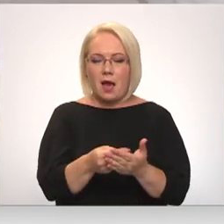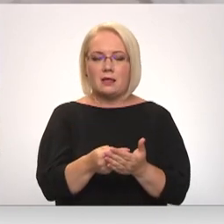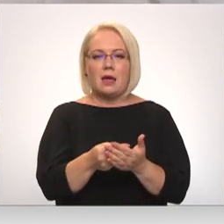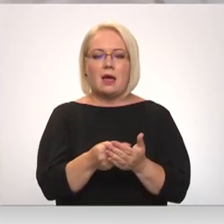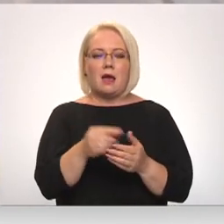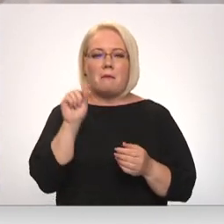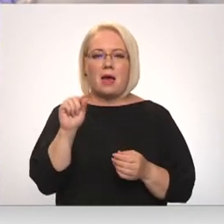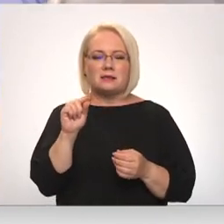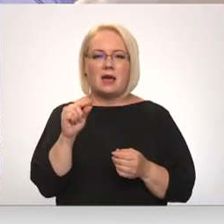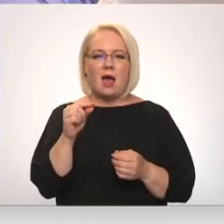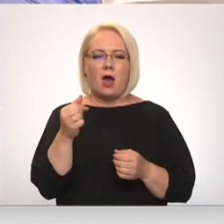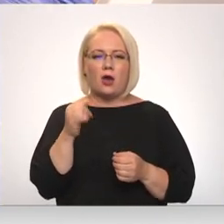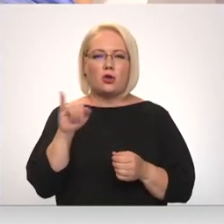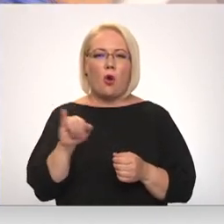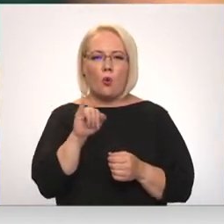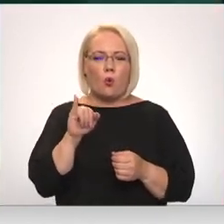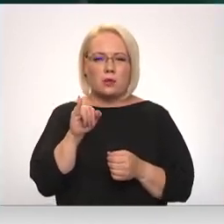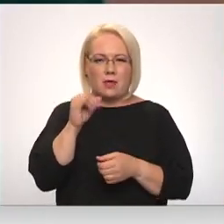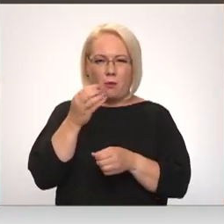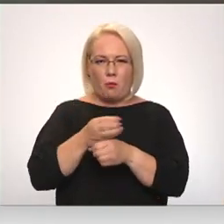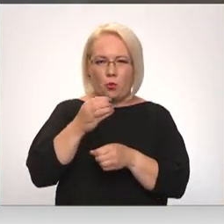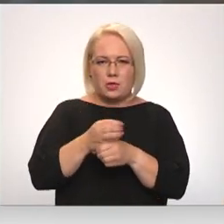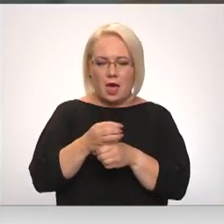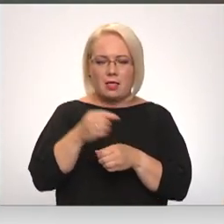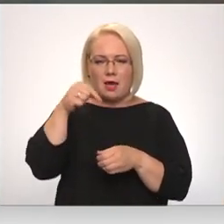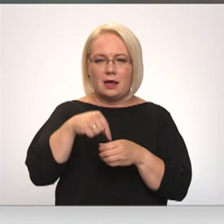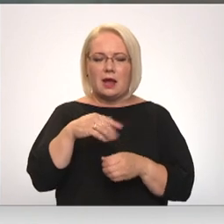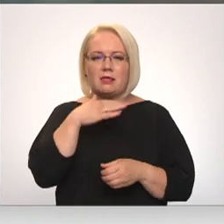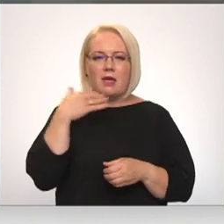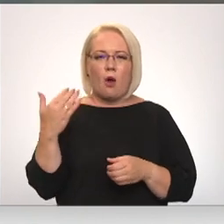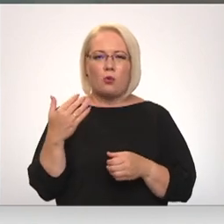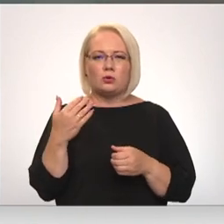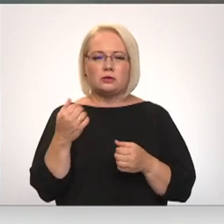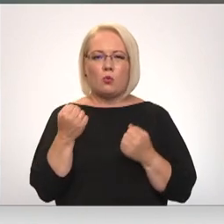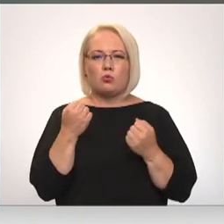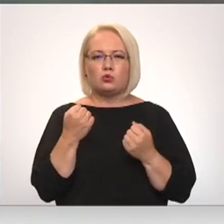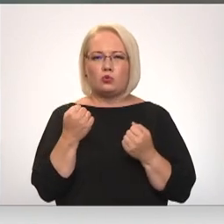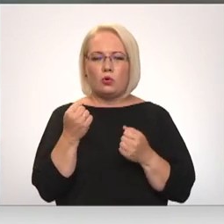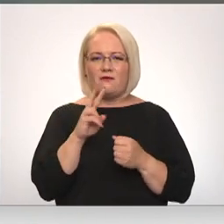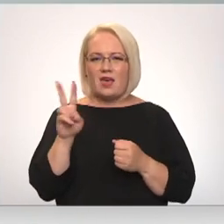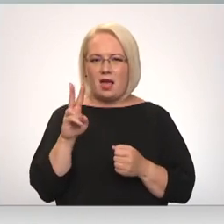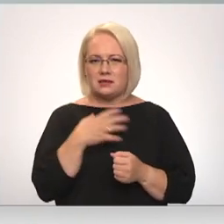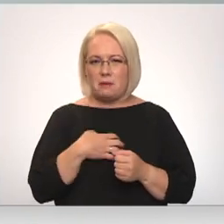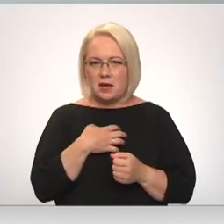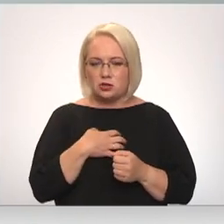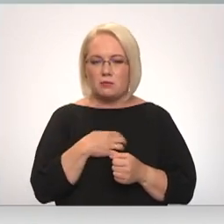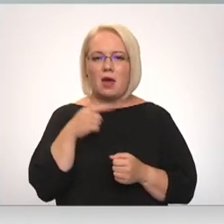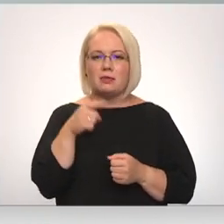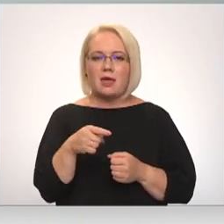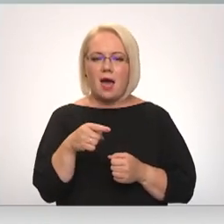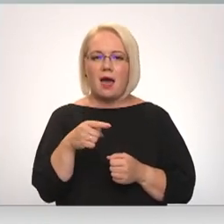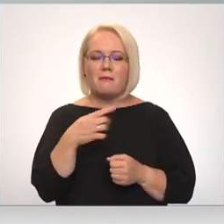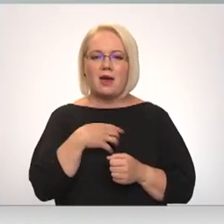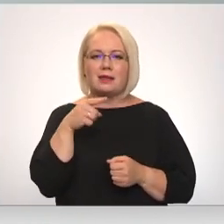Nelielā jogurta iepakojumam līdzīgā pudelīte satur daudz cilvēkam nepieciešamās uzturvielas. Tās vajag tiem, kuri paši vairs